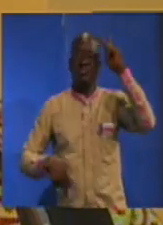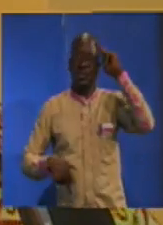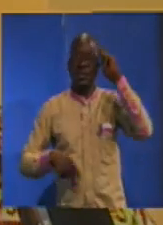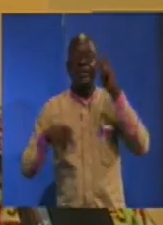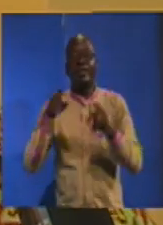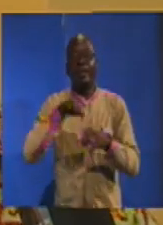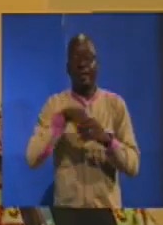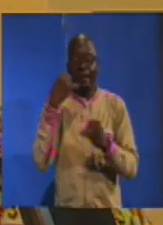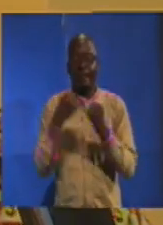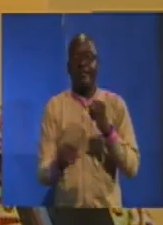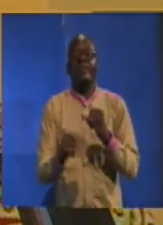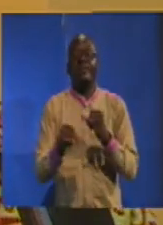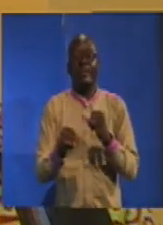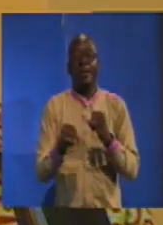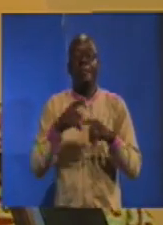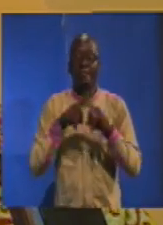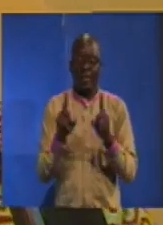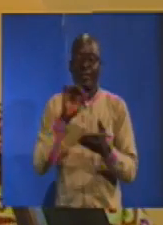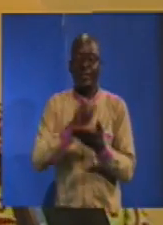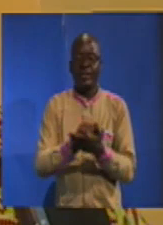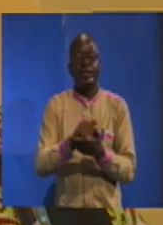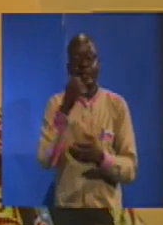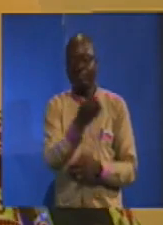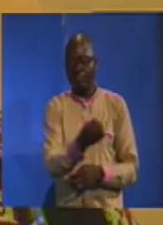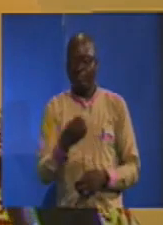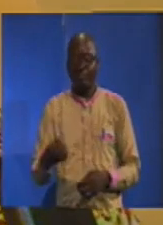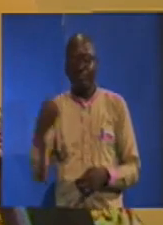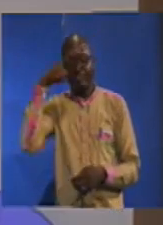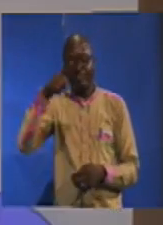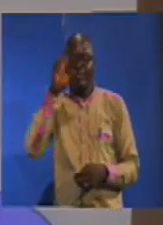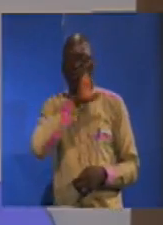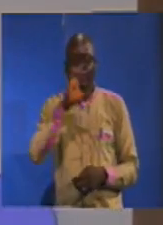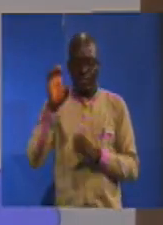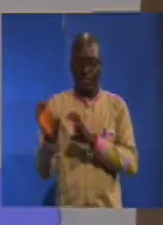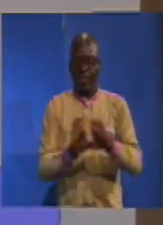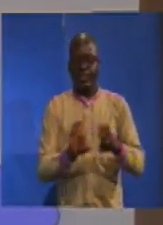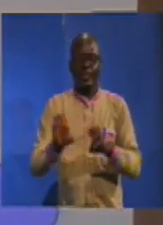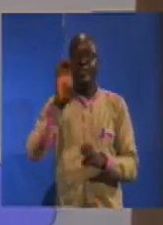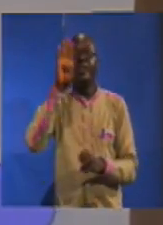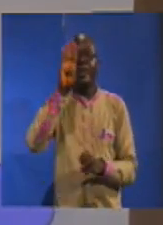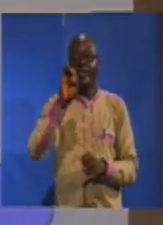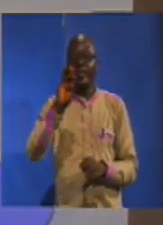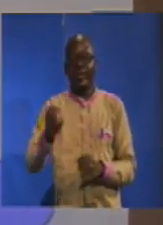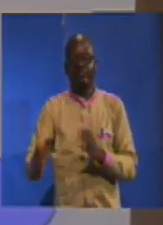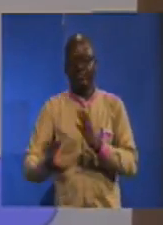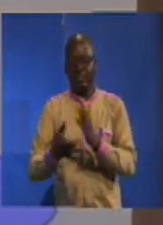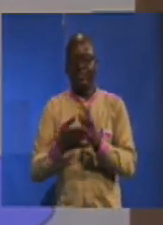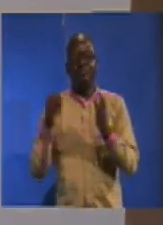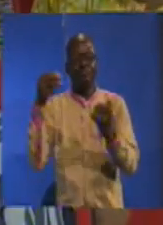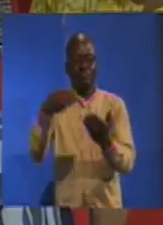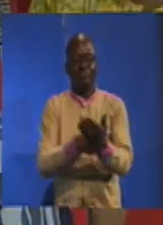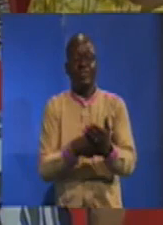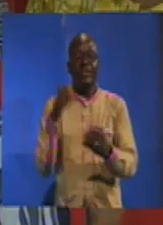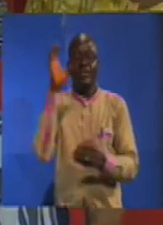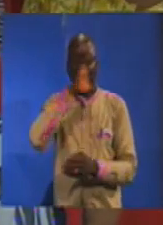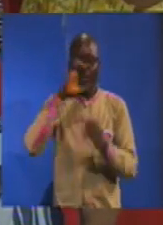compte. Donc la finalité, c'est ça. Mais ce sont des étapes de recherche actuellement qui se font. De la biotechnologie moderne, ces